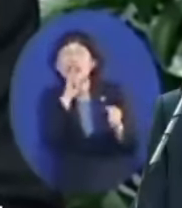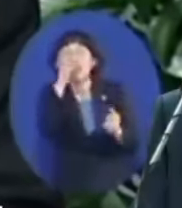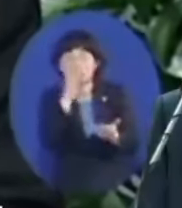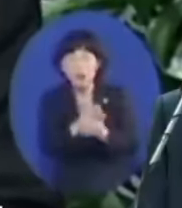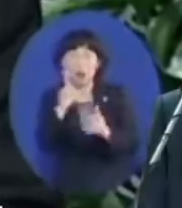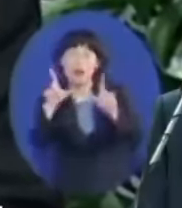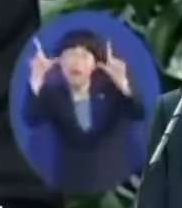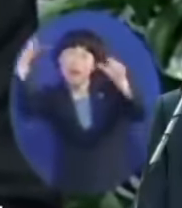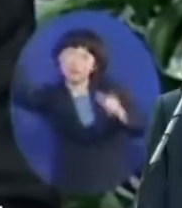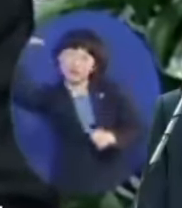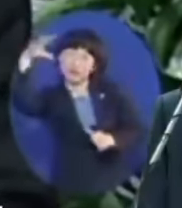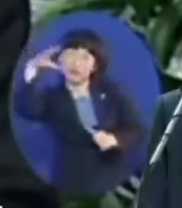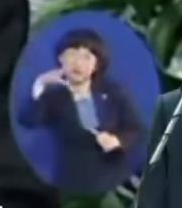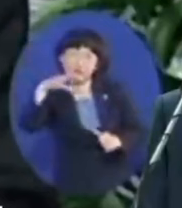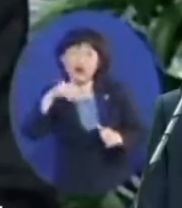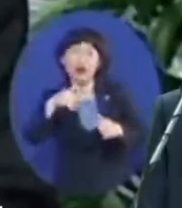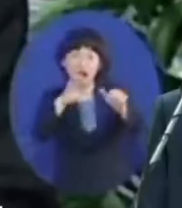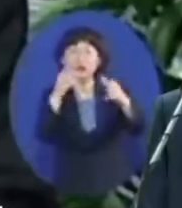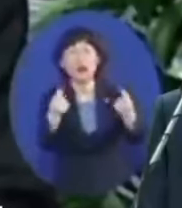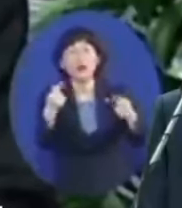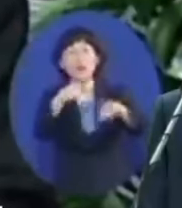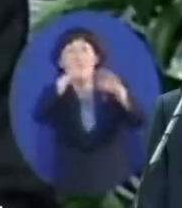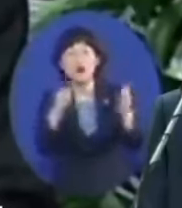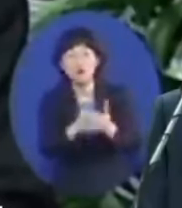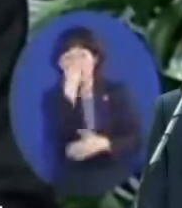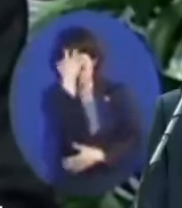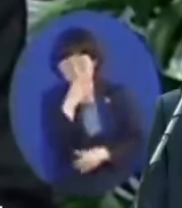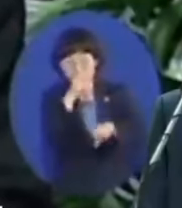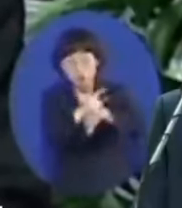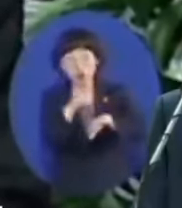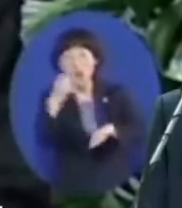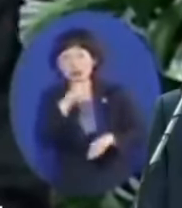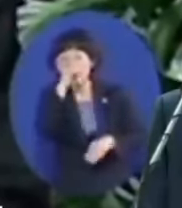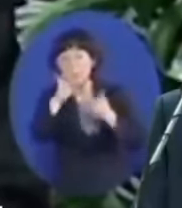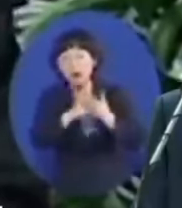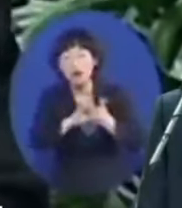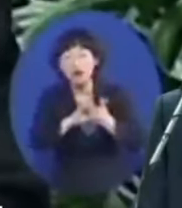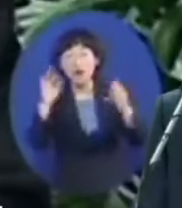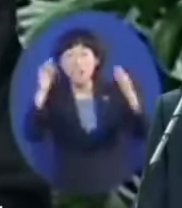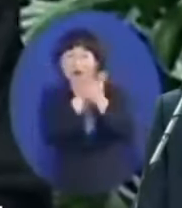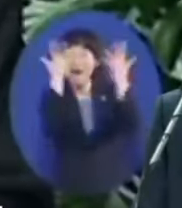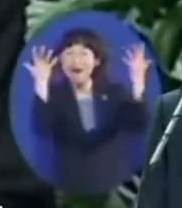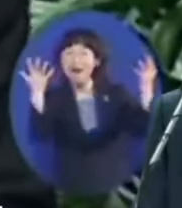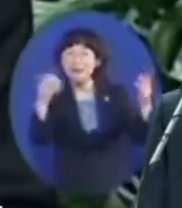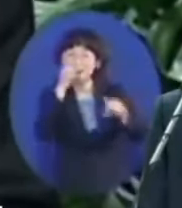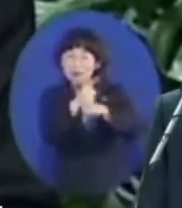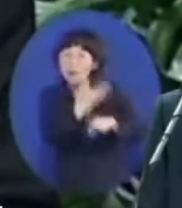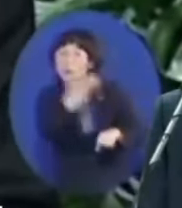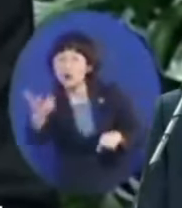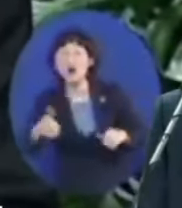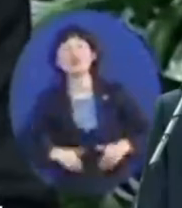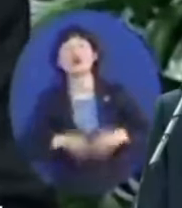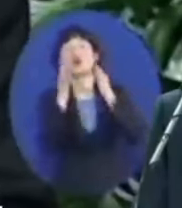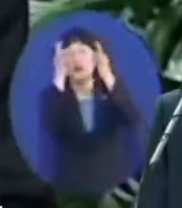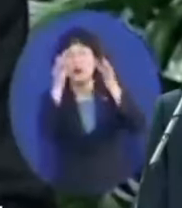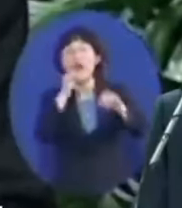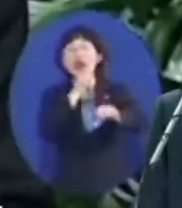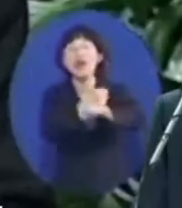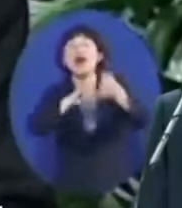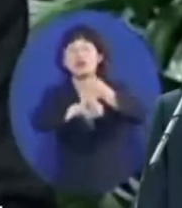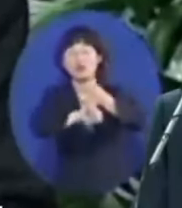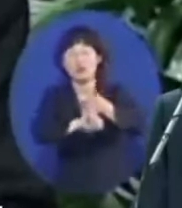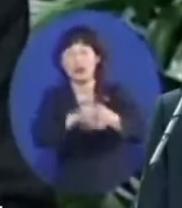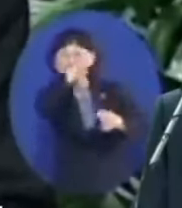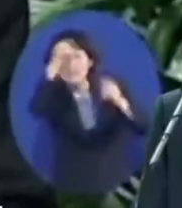되는 것처럼 마음도 음울한 성격을 가졌으면 밝은 성격으로 옮겨가야 된다는 것입니다. 노력을 해야 된다는 것입니다.